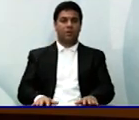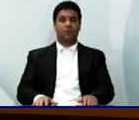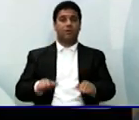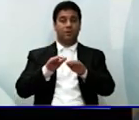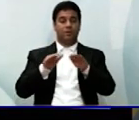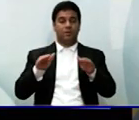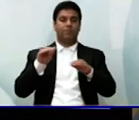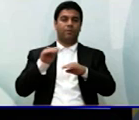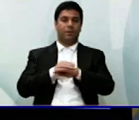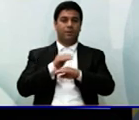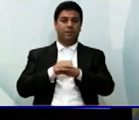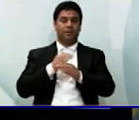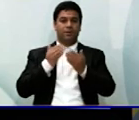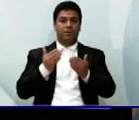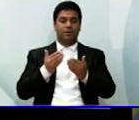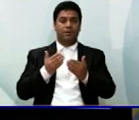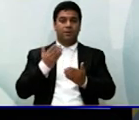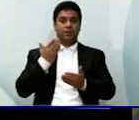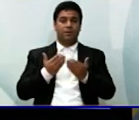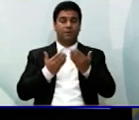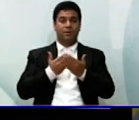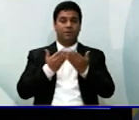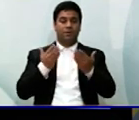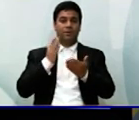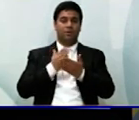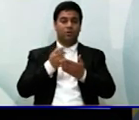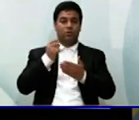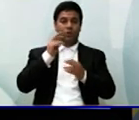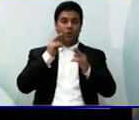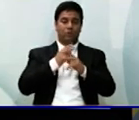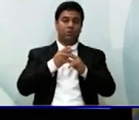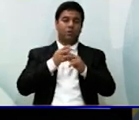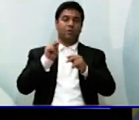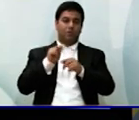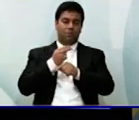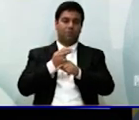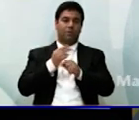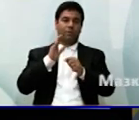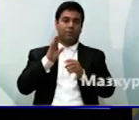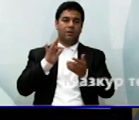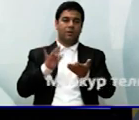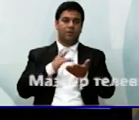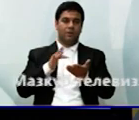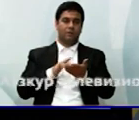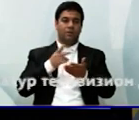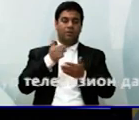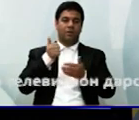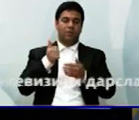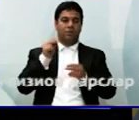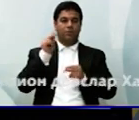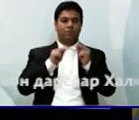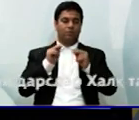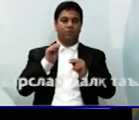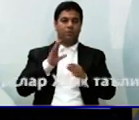Ребята, молодцы. Если есть ошибки, исправьте, пожалуйста, в тетрадях. Вы славно